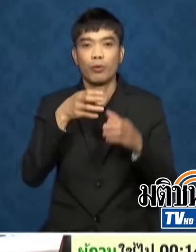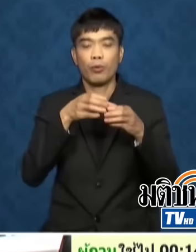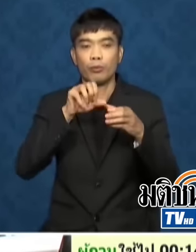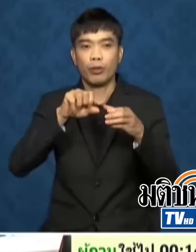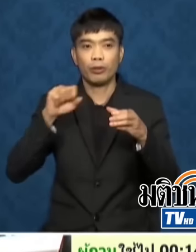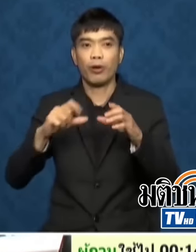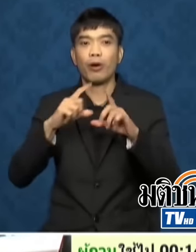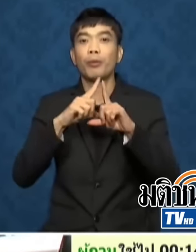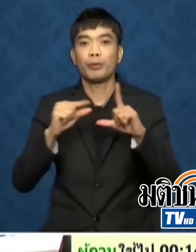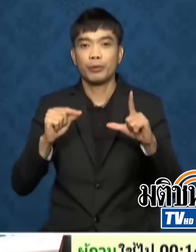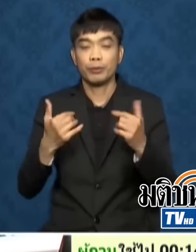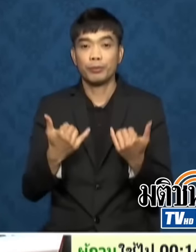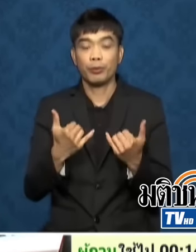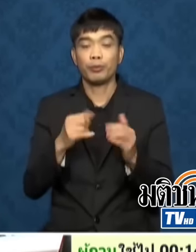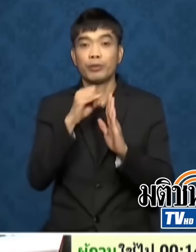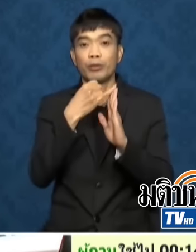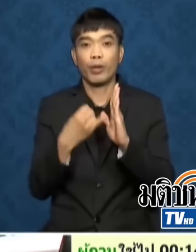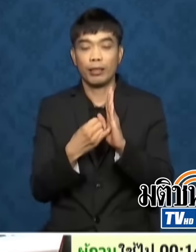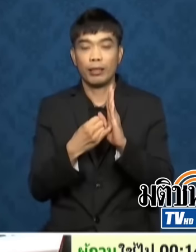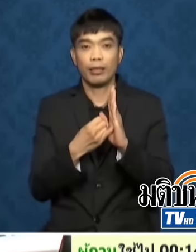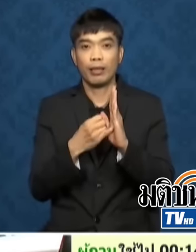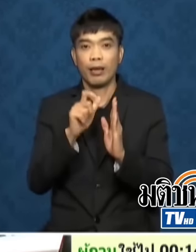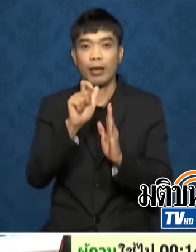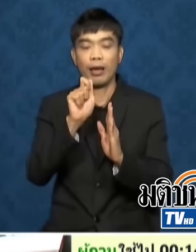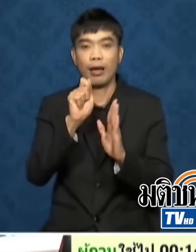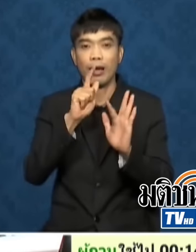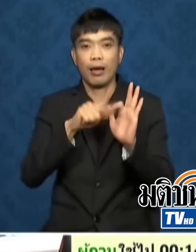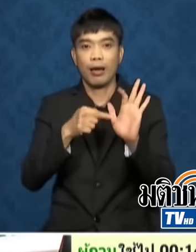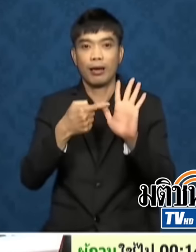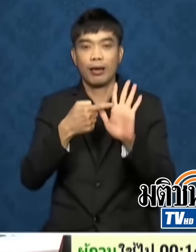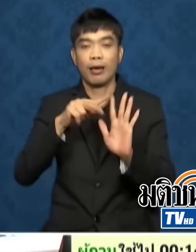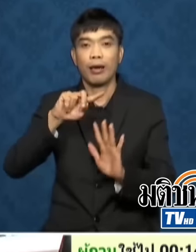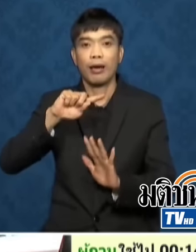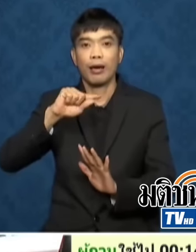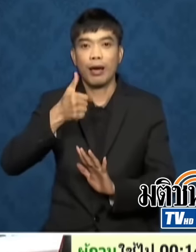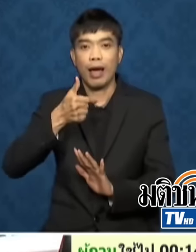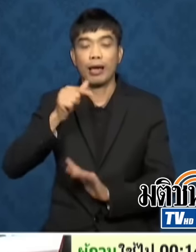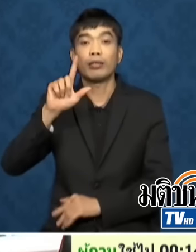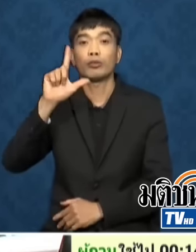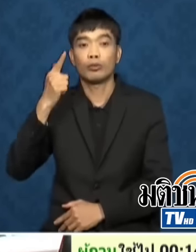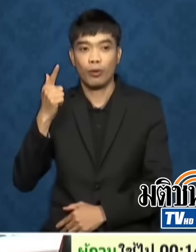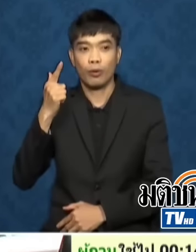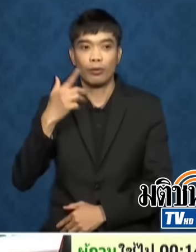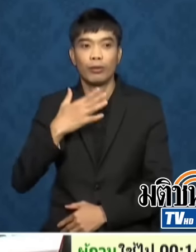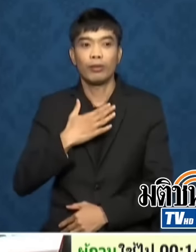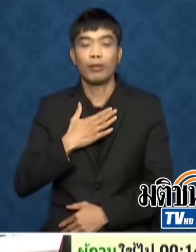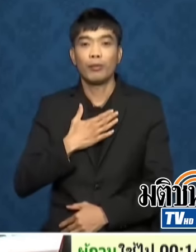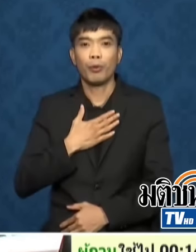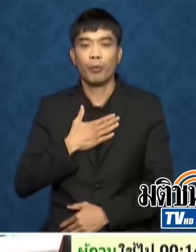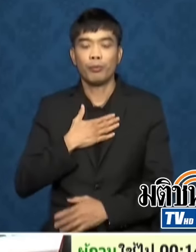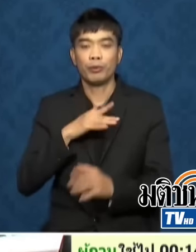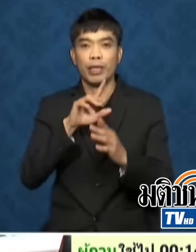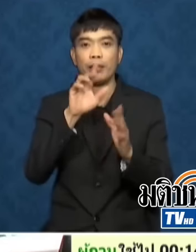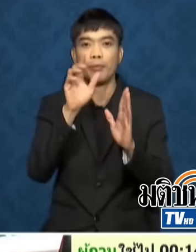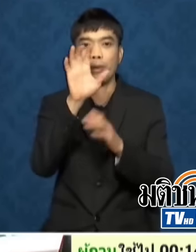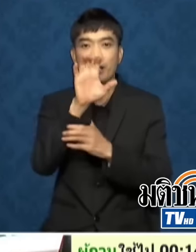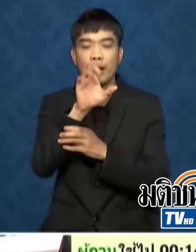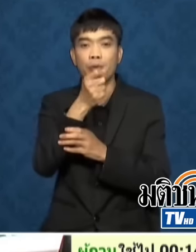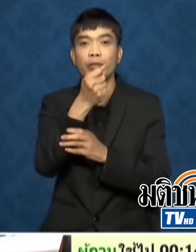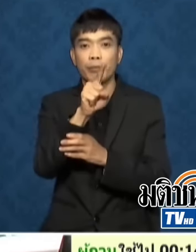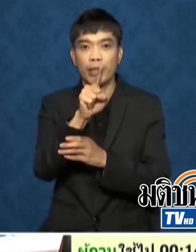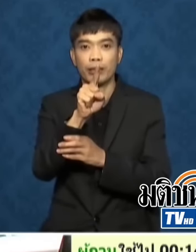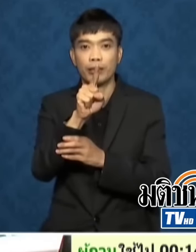คนจังหวัดอ่างทองครับท่านประธานครับผมขออาศัยข้อบังคับข้อ71ครับใช้สิทธิ์พาดพิงเนื่องจากว่าท่านรัฐมนตรีว่า